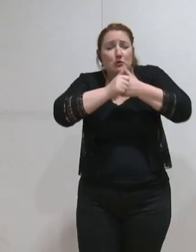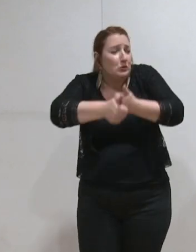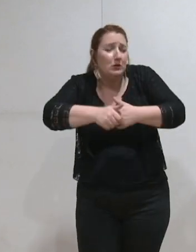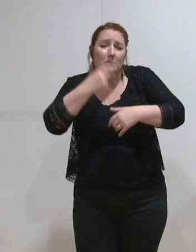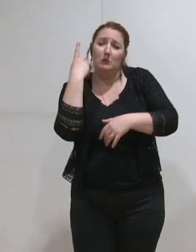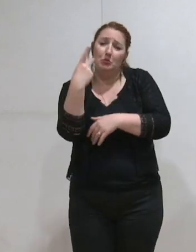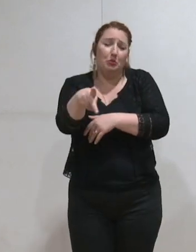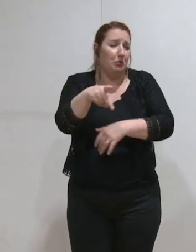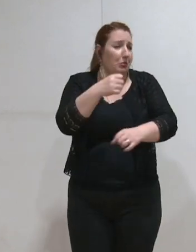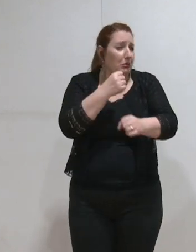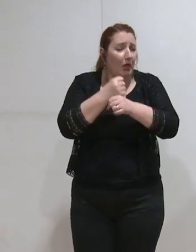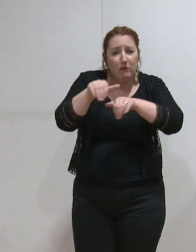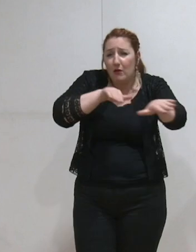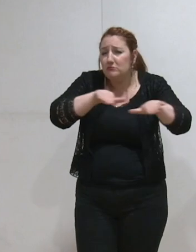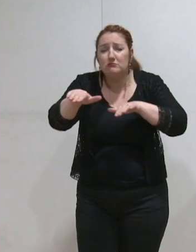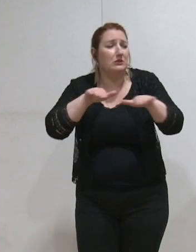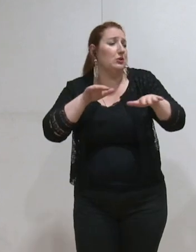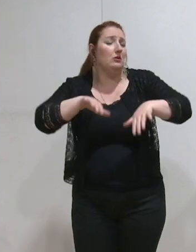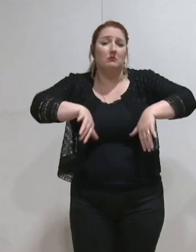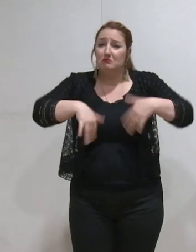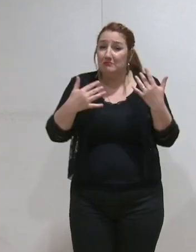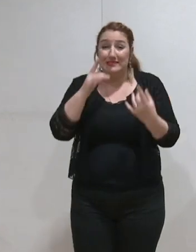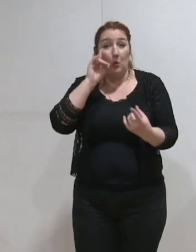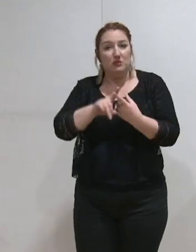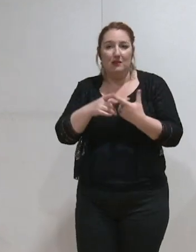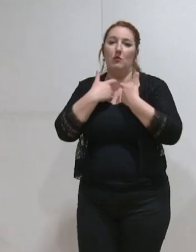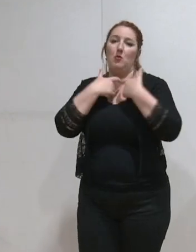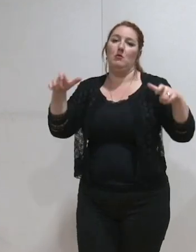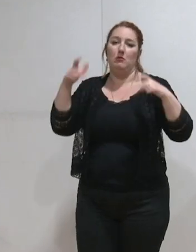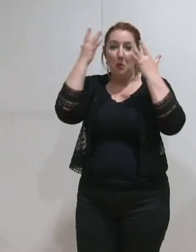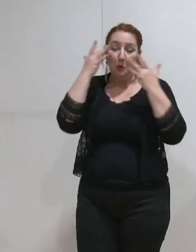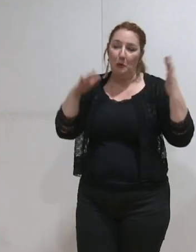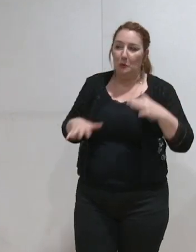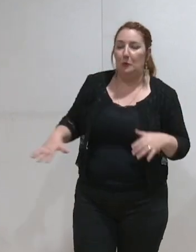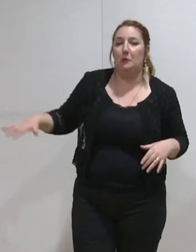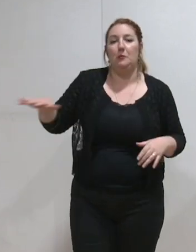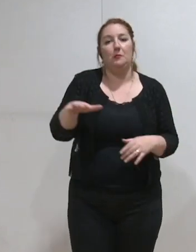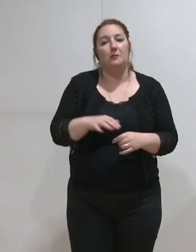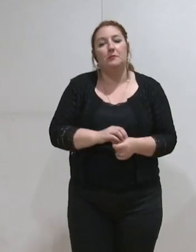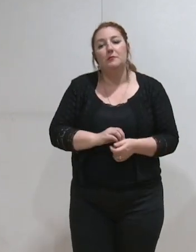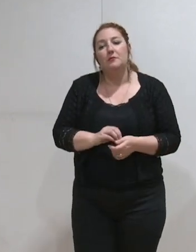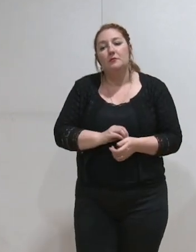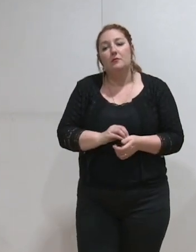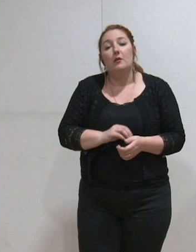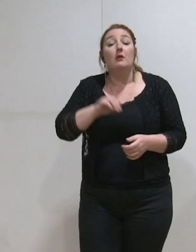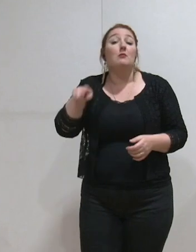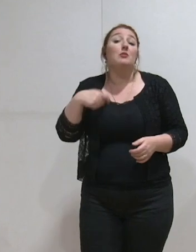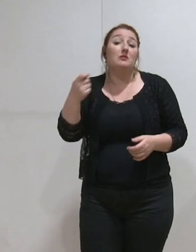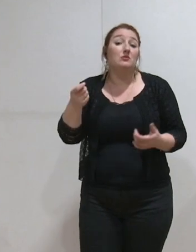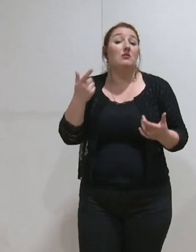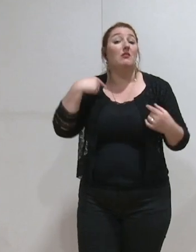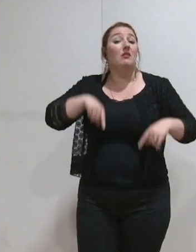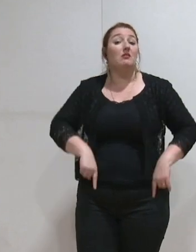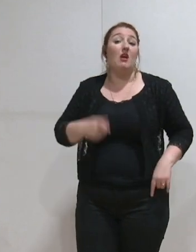euh par ailleurs on le voit un peu partout sur le territoire évidemment euh frappé également par les baisses de dotations de